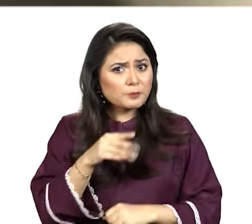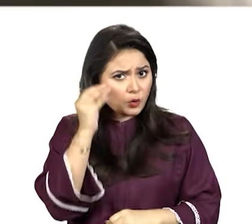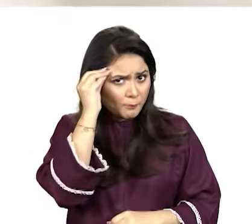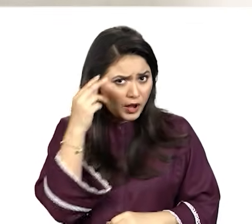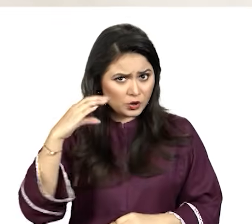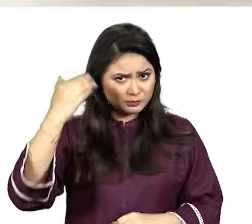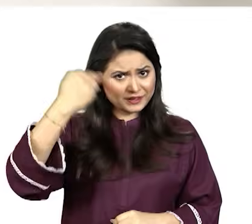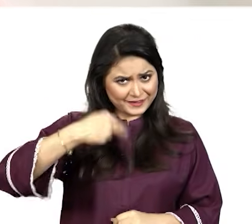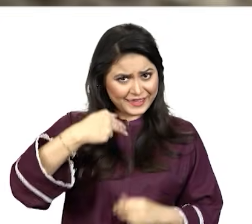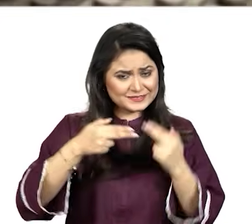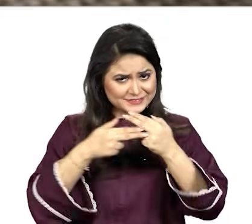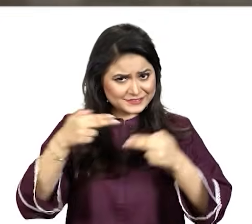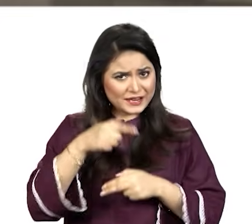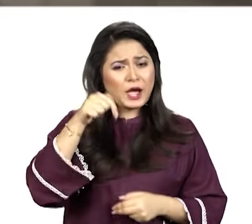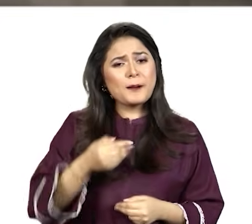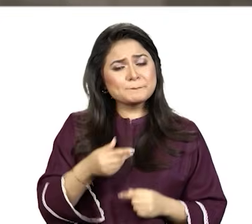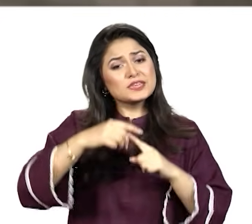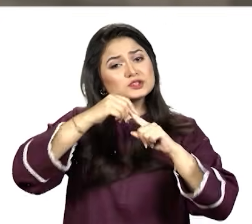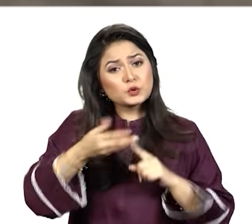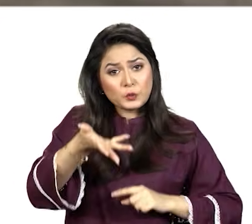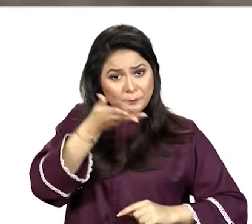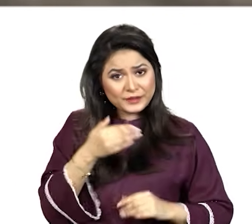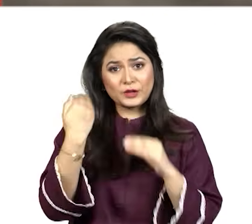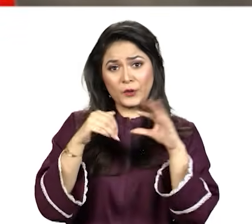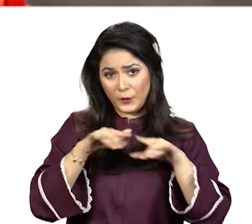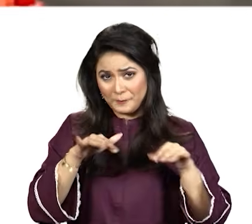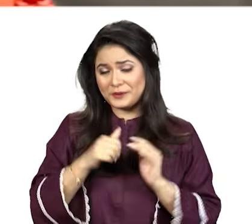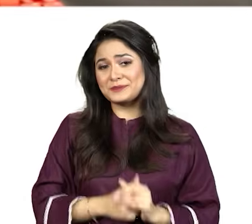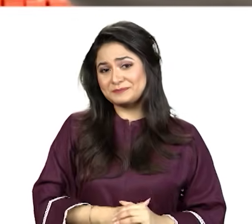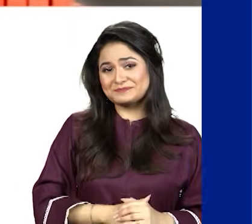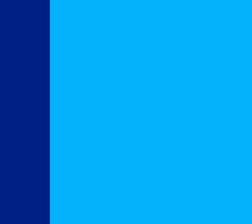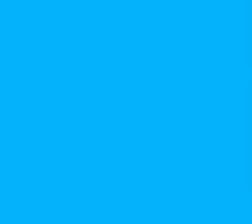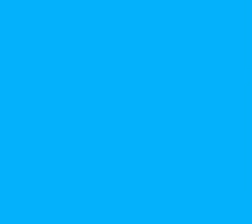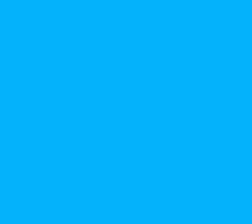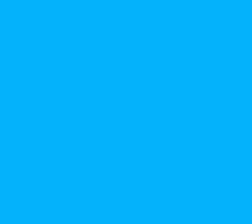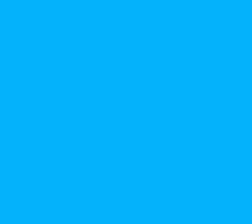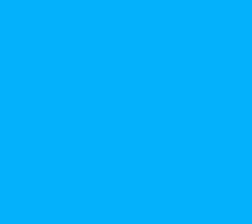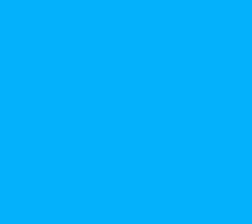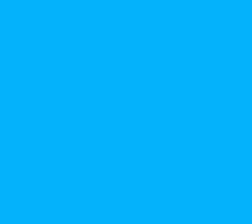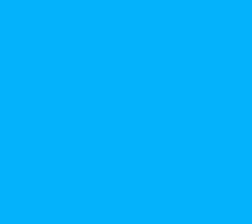کے بارے میں یہ سب جانتے تھے؟ بتائیں ہمیں کامنٹس میں۔